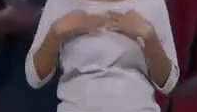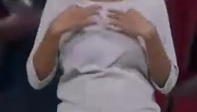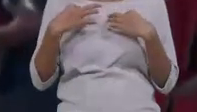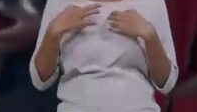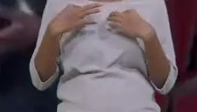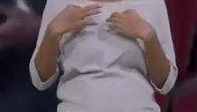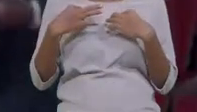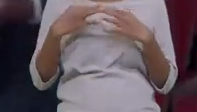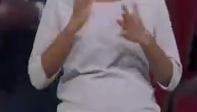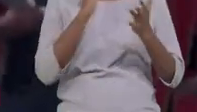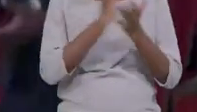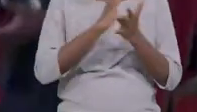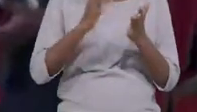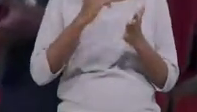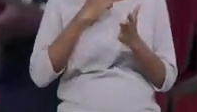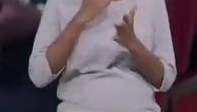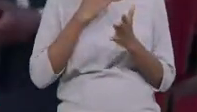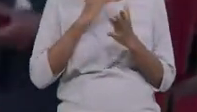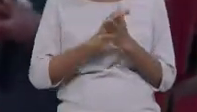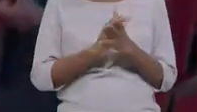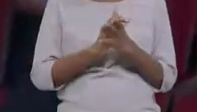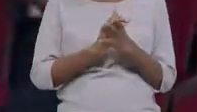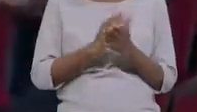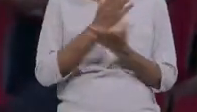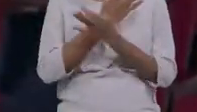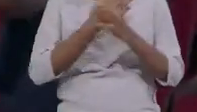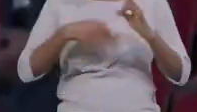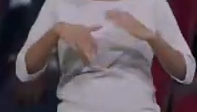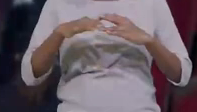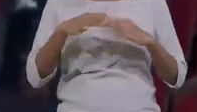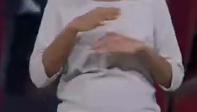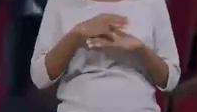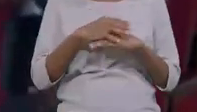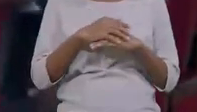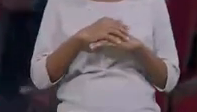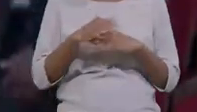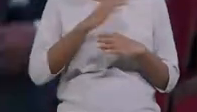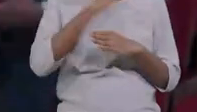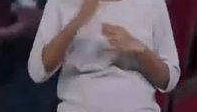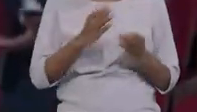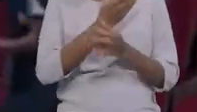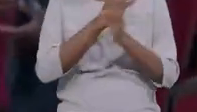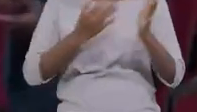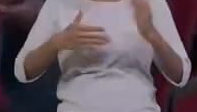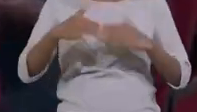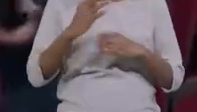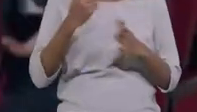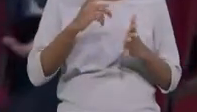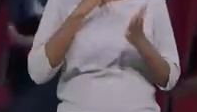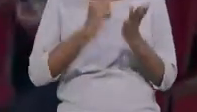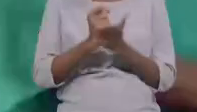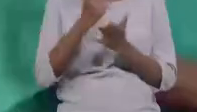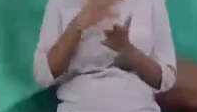Plus de vêtements sales qui ferment ta bouche. La libération